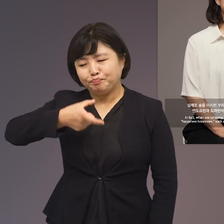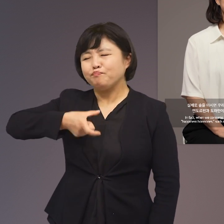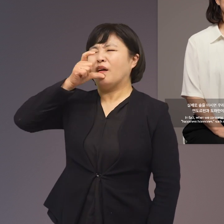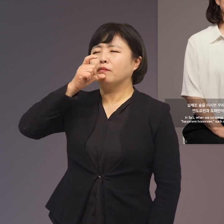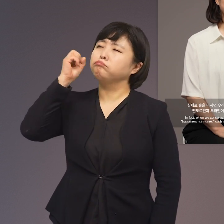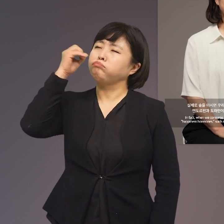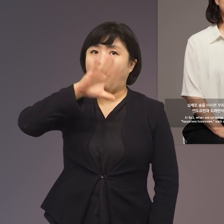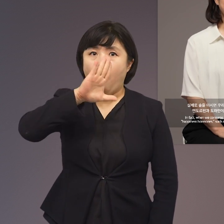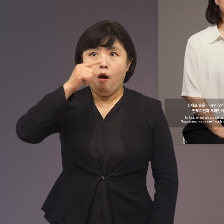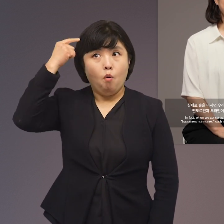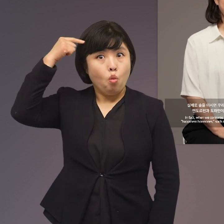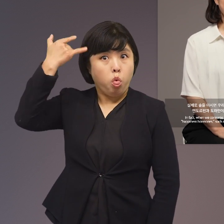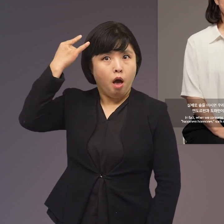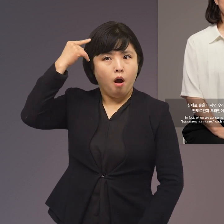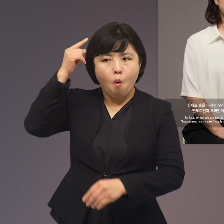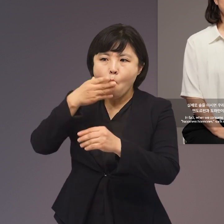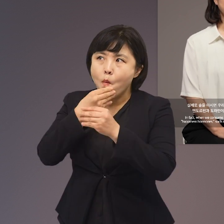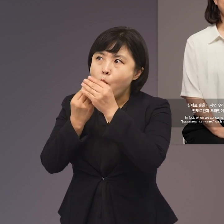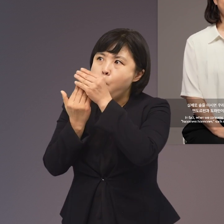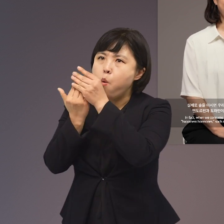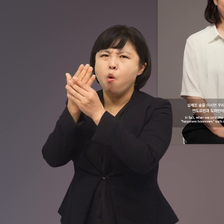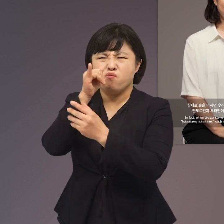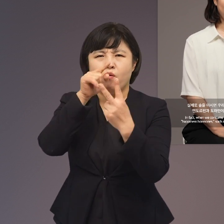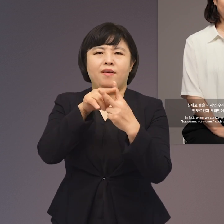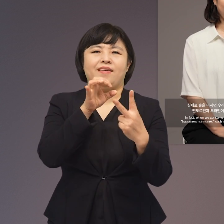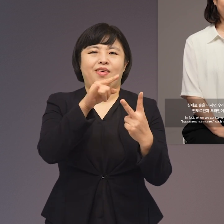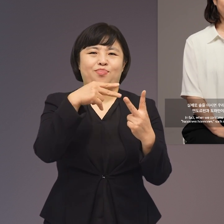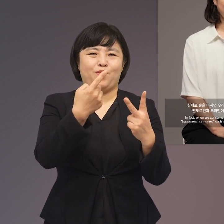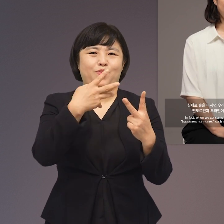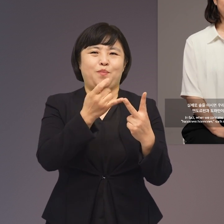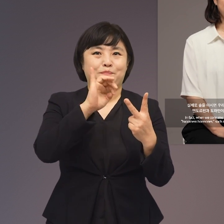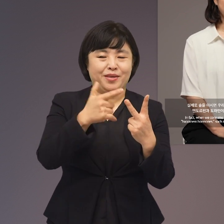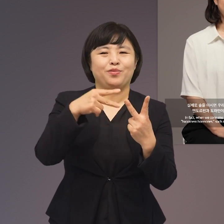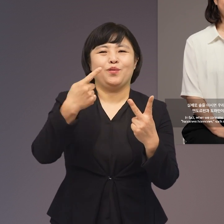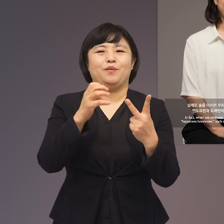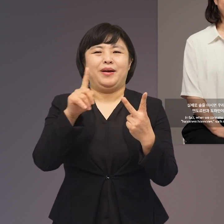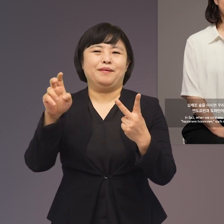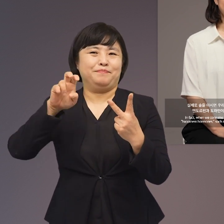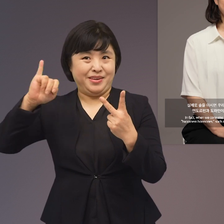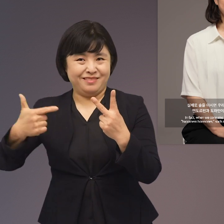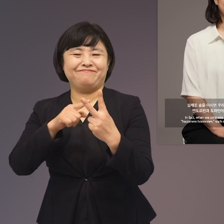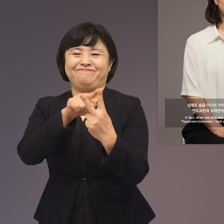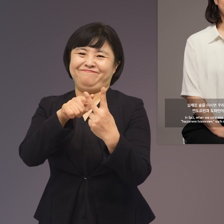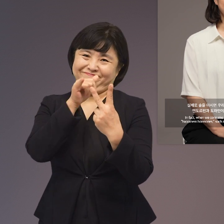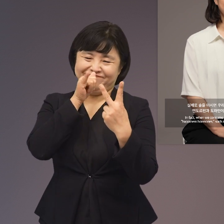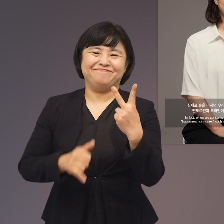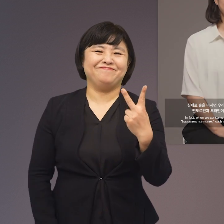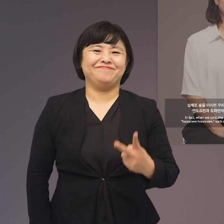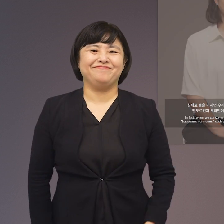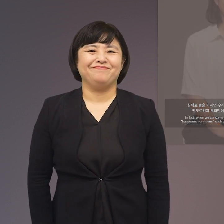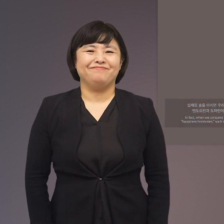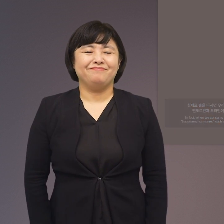술을 마시면 우리 뇌에서 행복 호르몬인 엔돌핀과 도파민이 분비된다고 하죠.